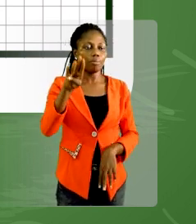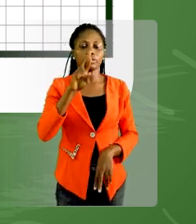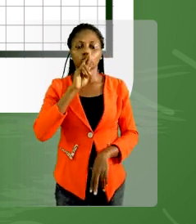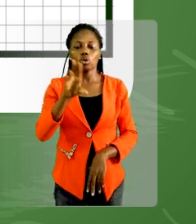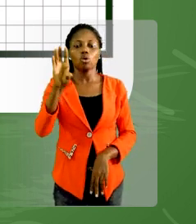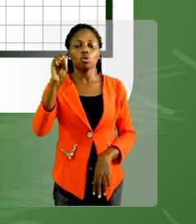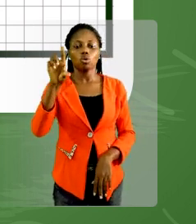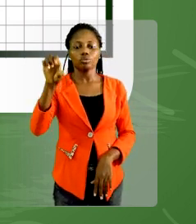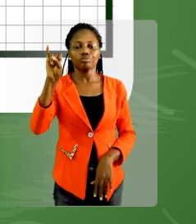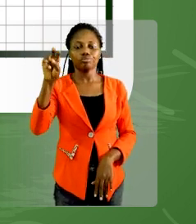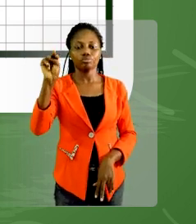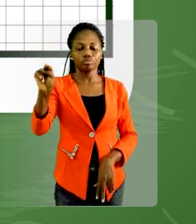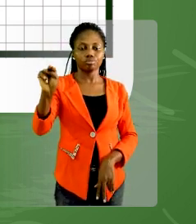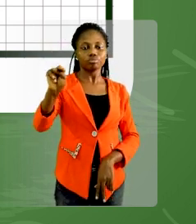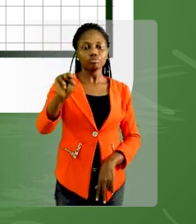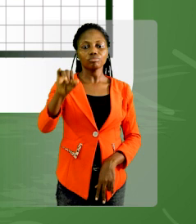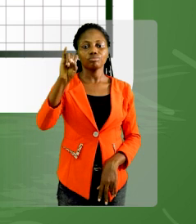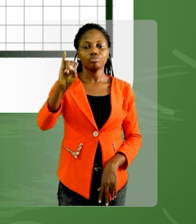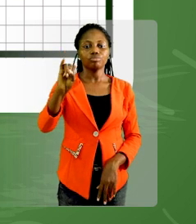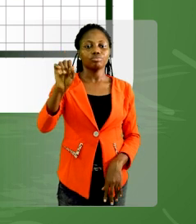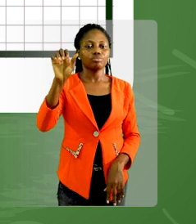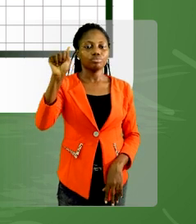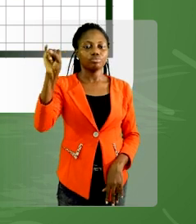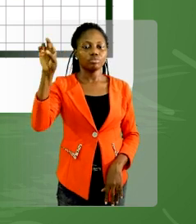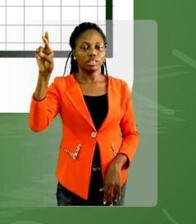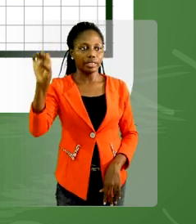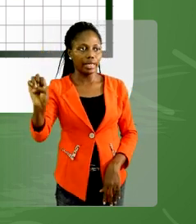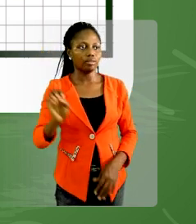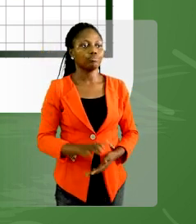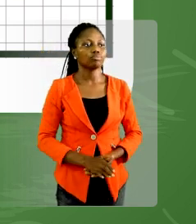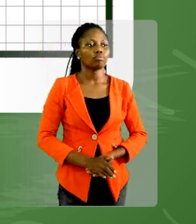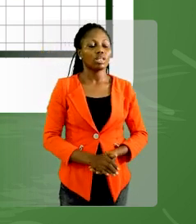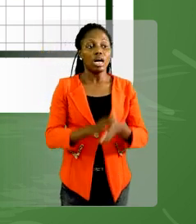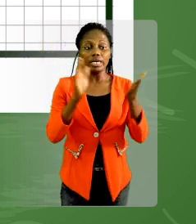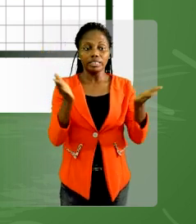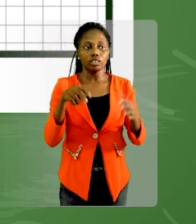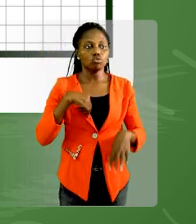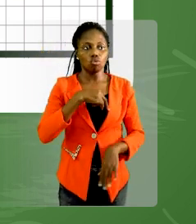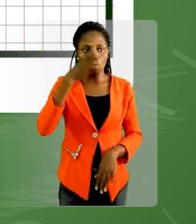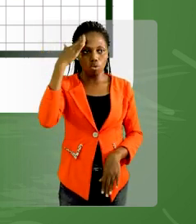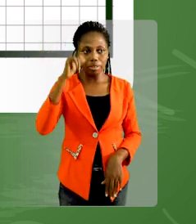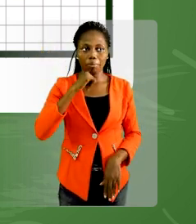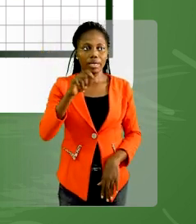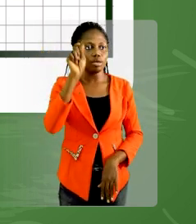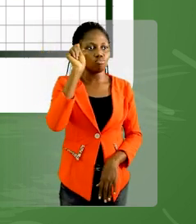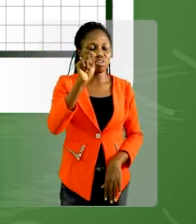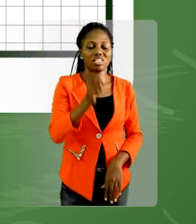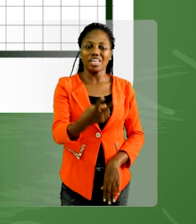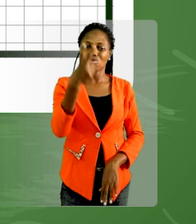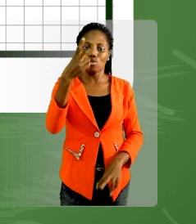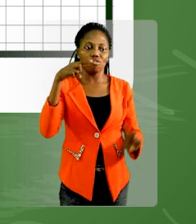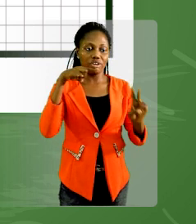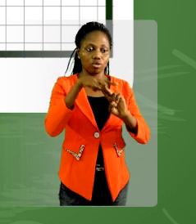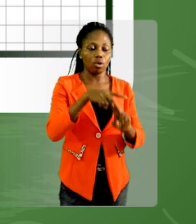on n'a pas les coordonnées du vecteur AM et du vecteur AB, donc nous allons d'abord déterminer les différentes coordonnées